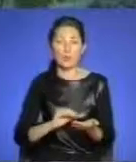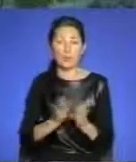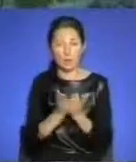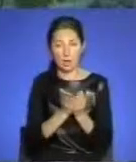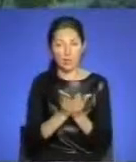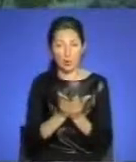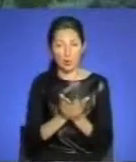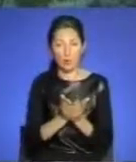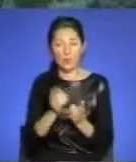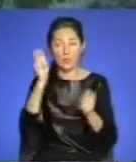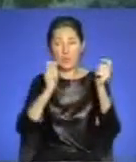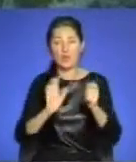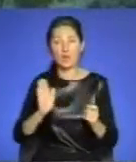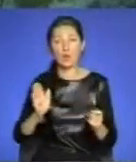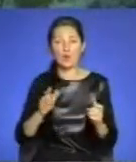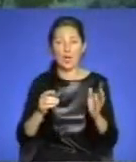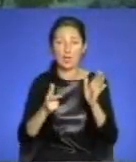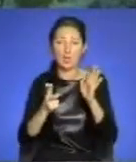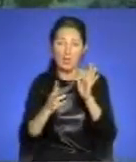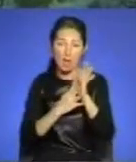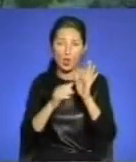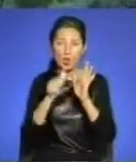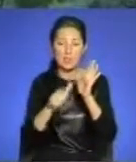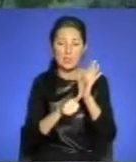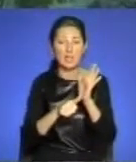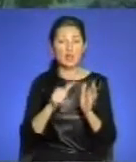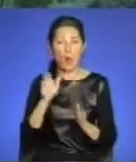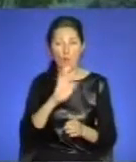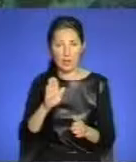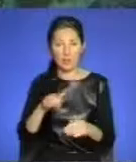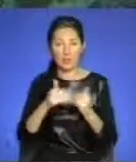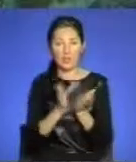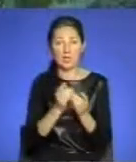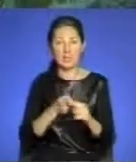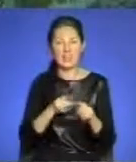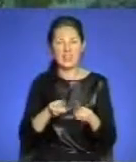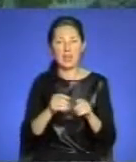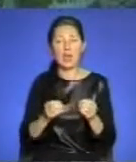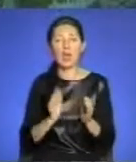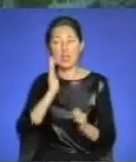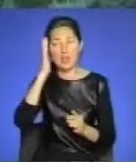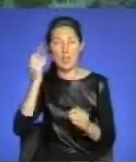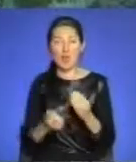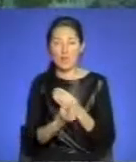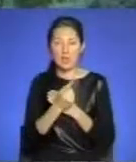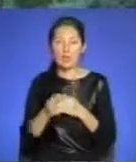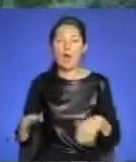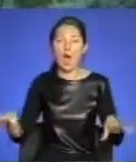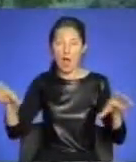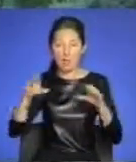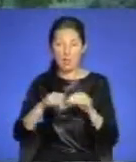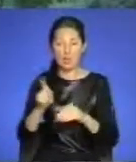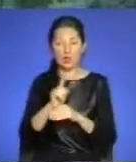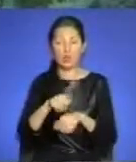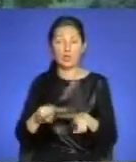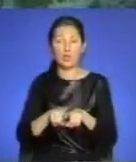Фестиваль буде відбуватися 9-16 вересня. Взагалі це така от виникла ідея зібрати в Тернополі таку літературну, можна